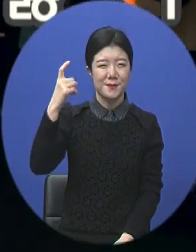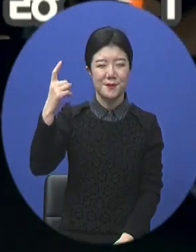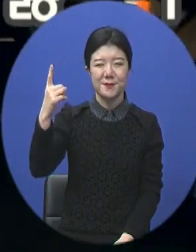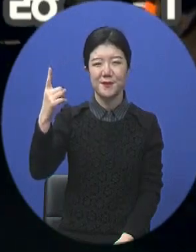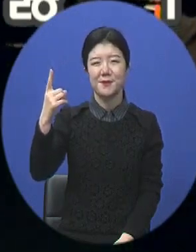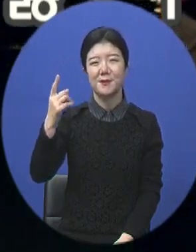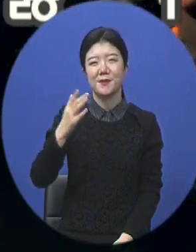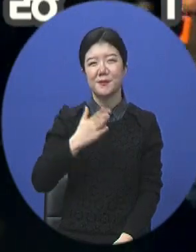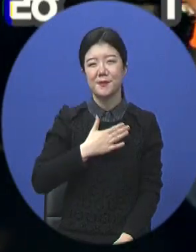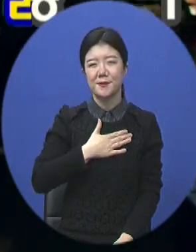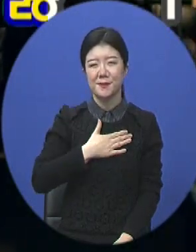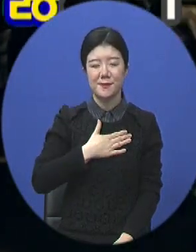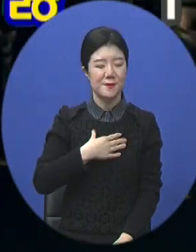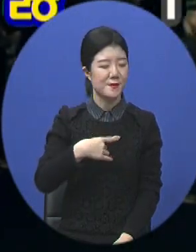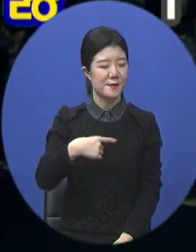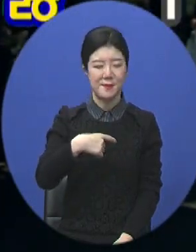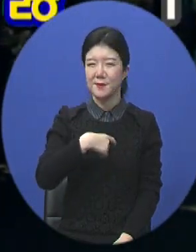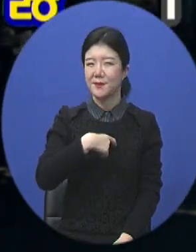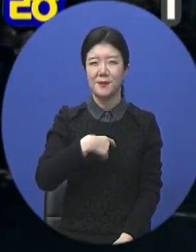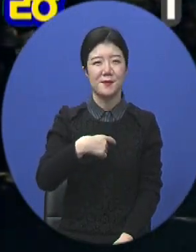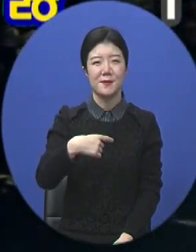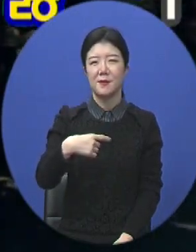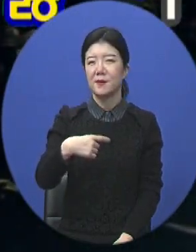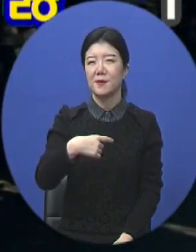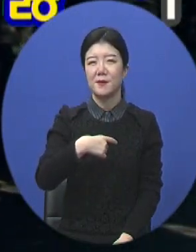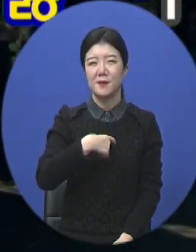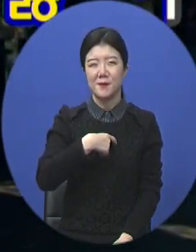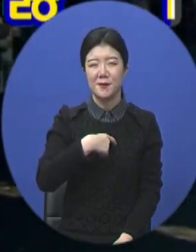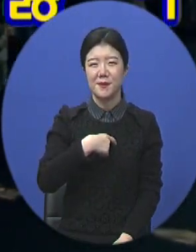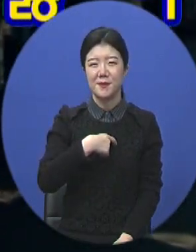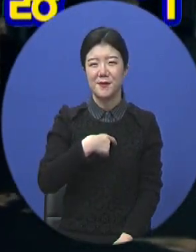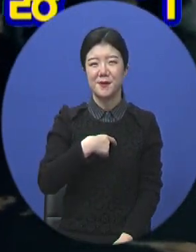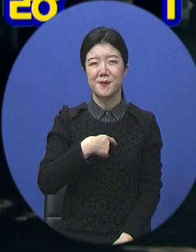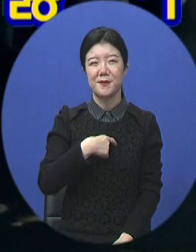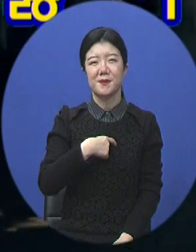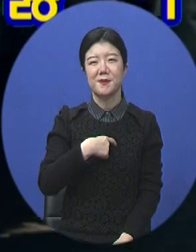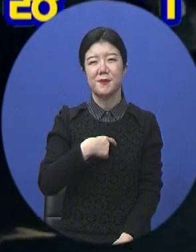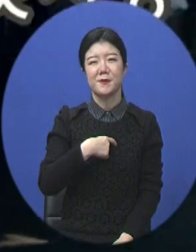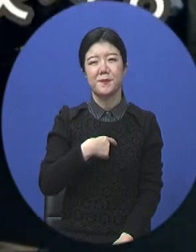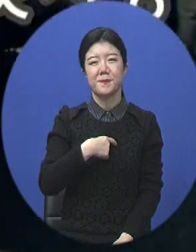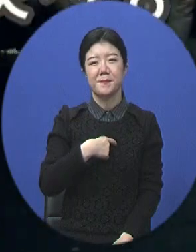추억은 난 싫어